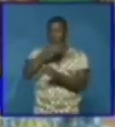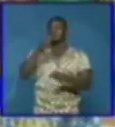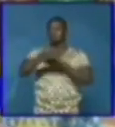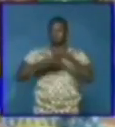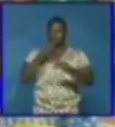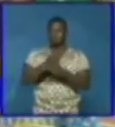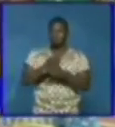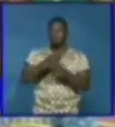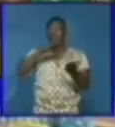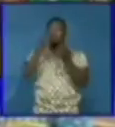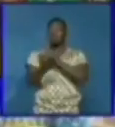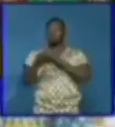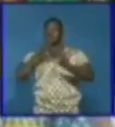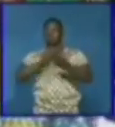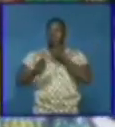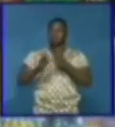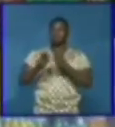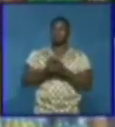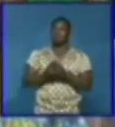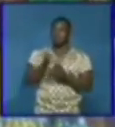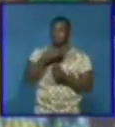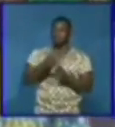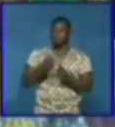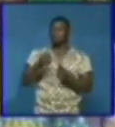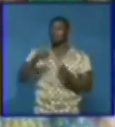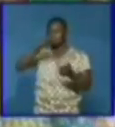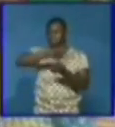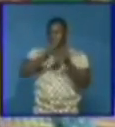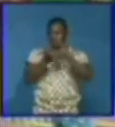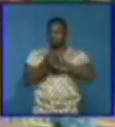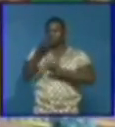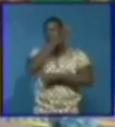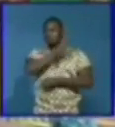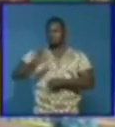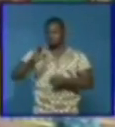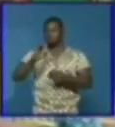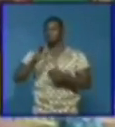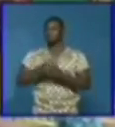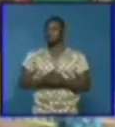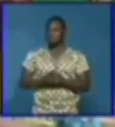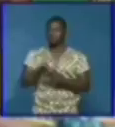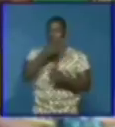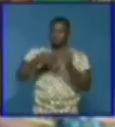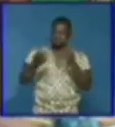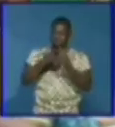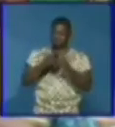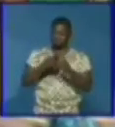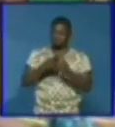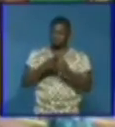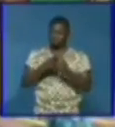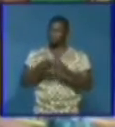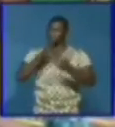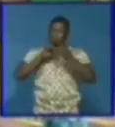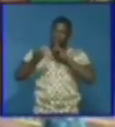risques et aux conséquences des changements climatiques au niveau national. Le deuxième module va traiter